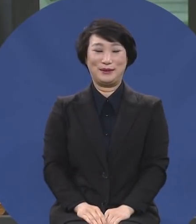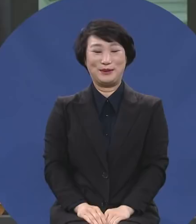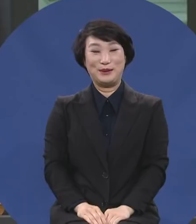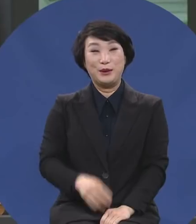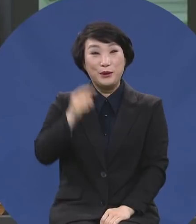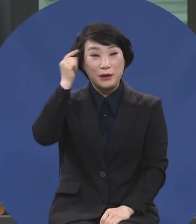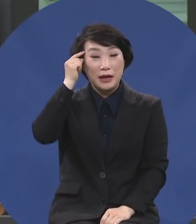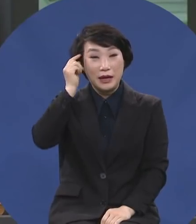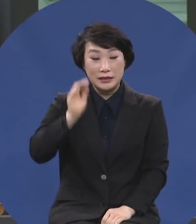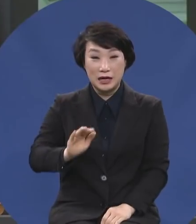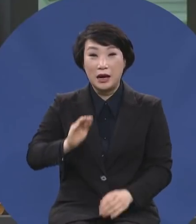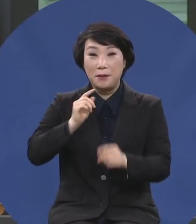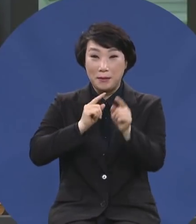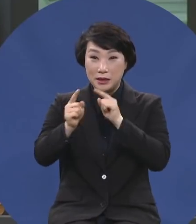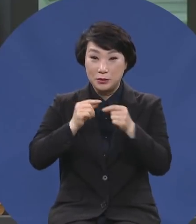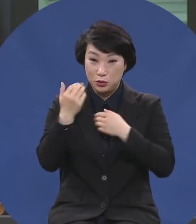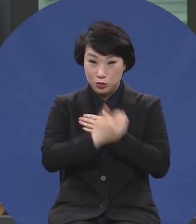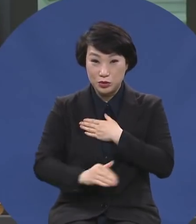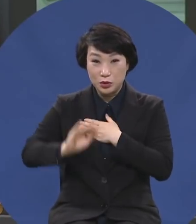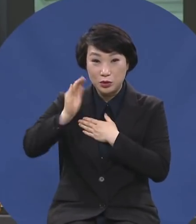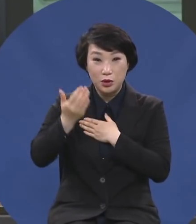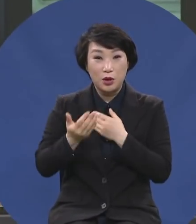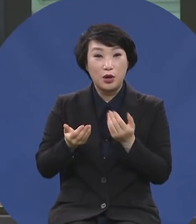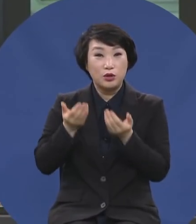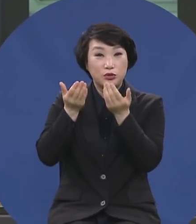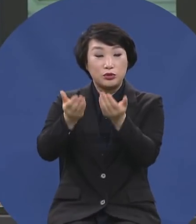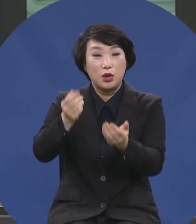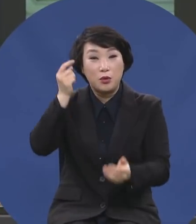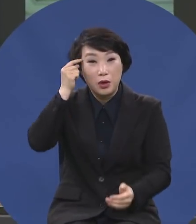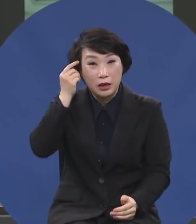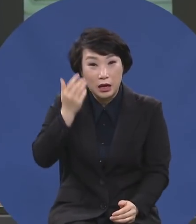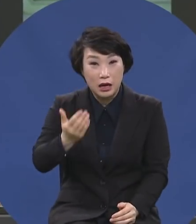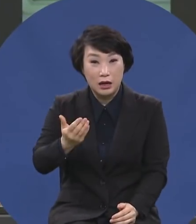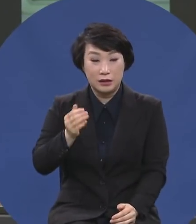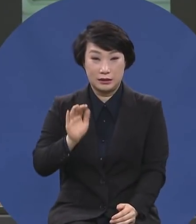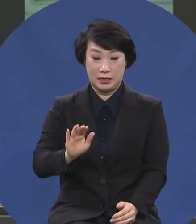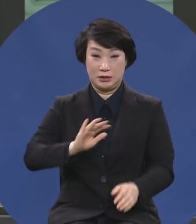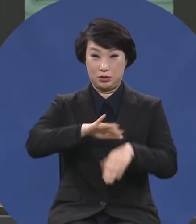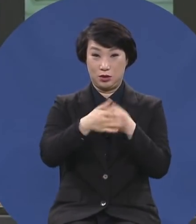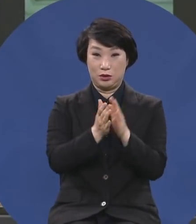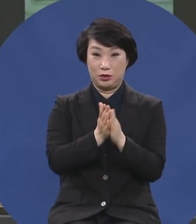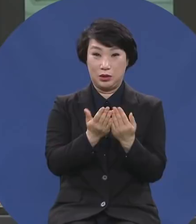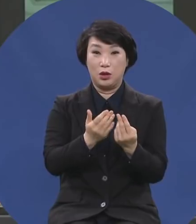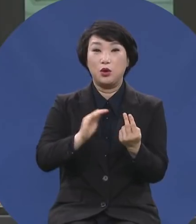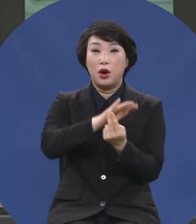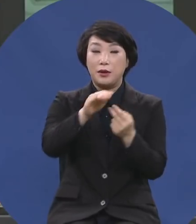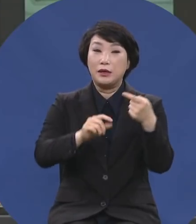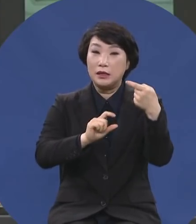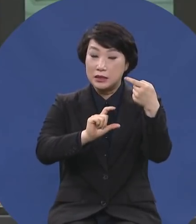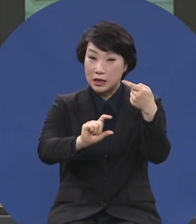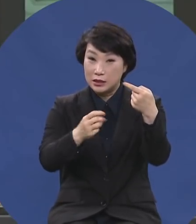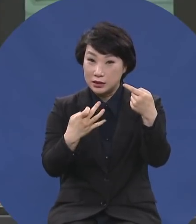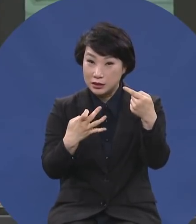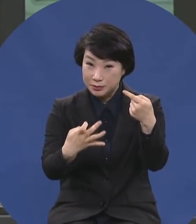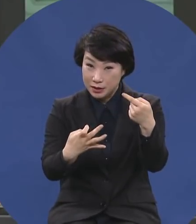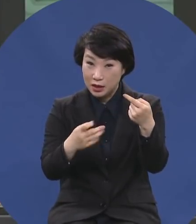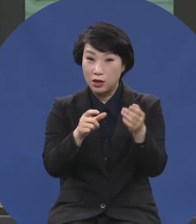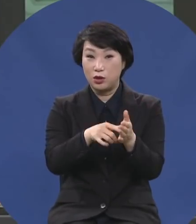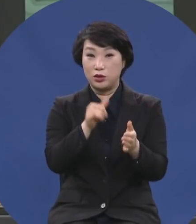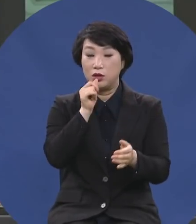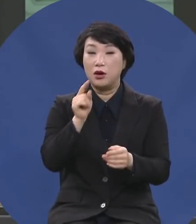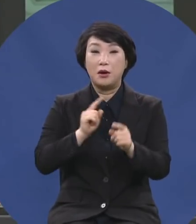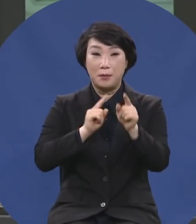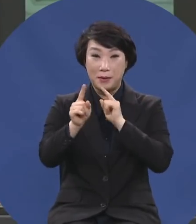왜 말씀이 육신이 되게 하셔야 하느냐? 요한복음 1장 14절에